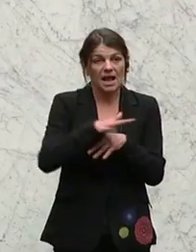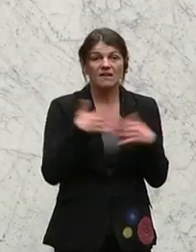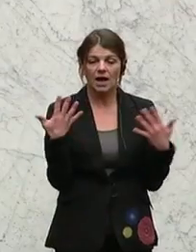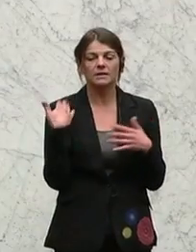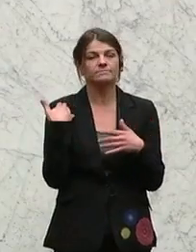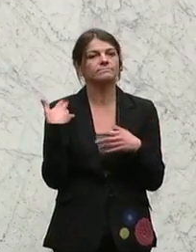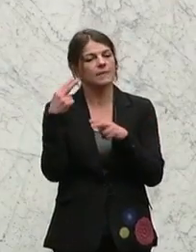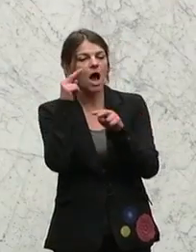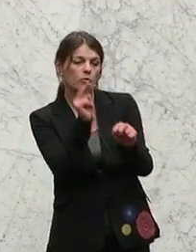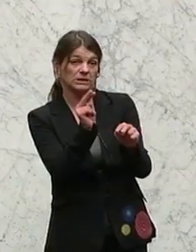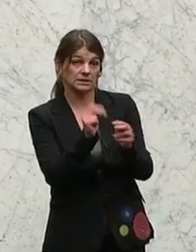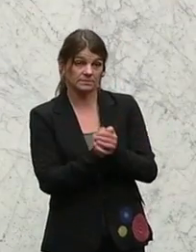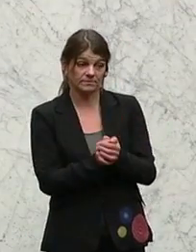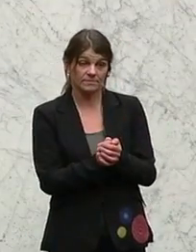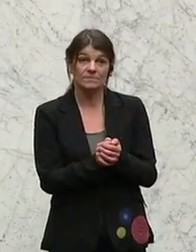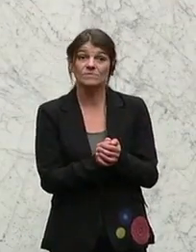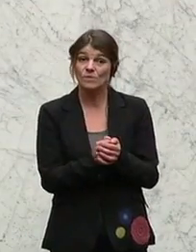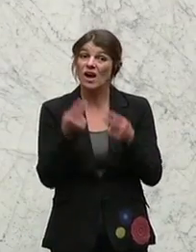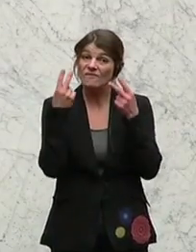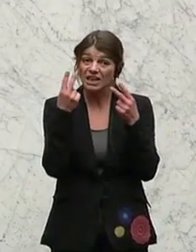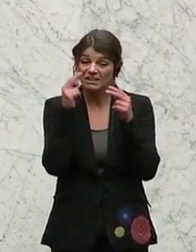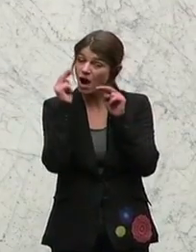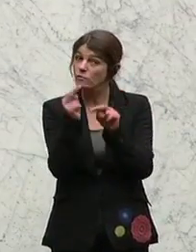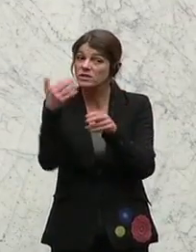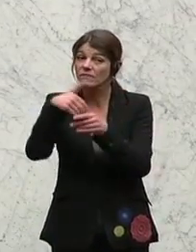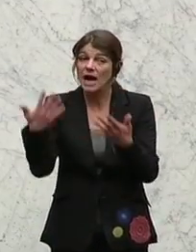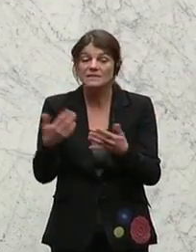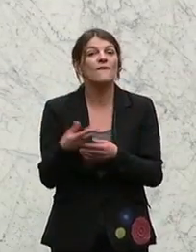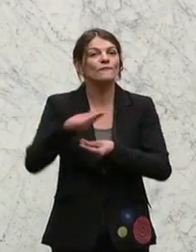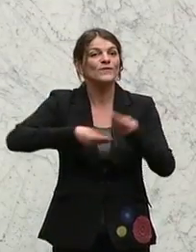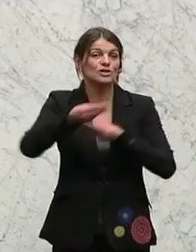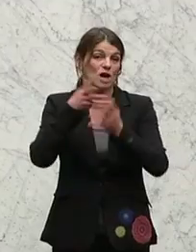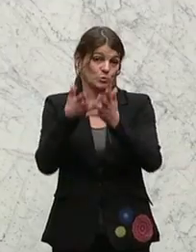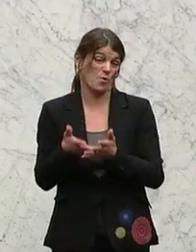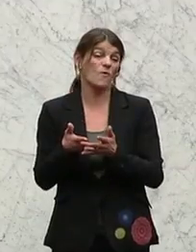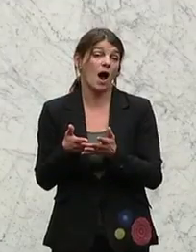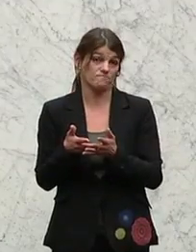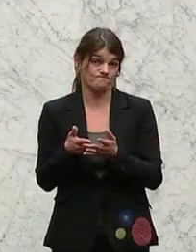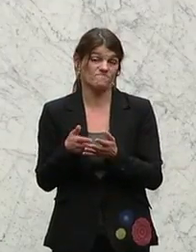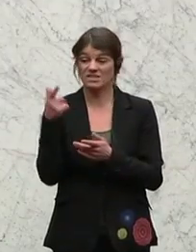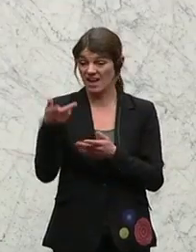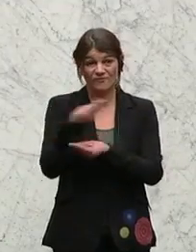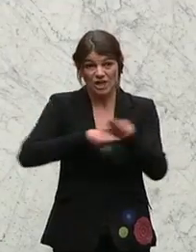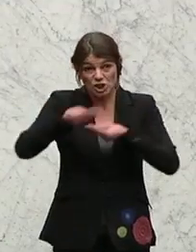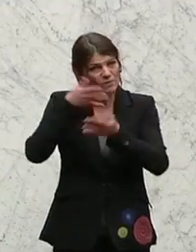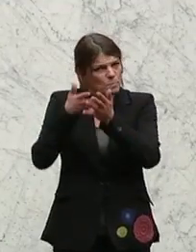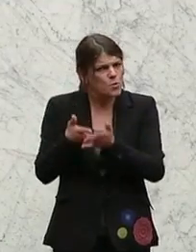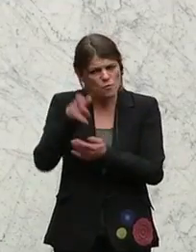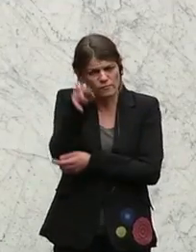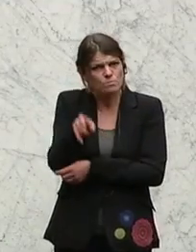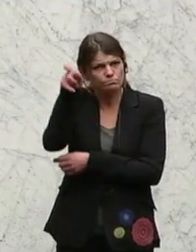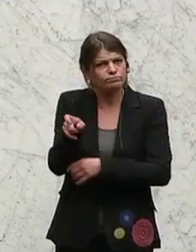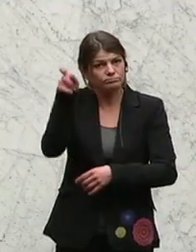Aufsicht. Und ein wichtiges Glied in der Aufsicht sind die Wirtschaftsprüfer. Und diese Wirtschaftsprüfer haben in